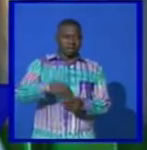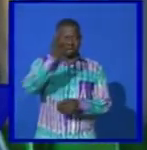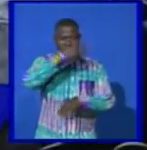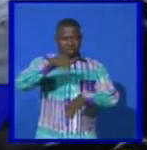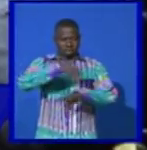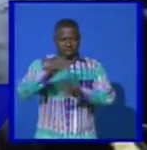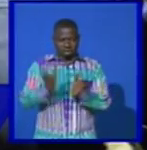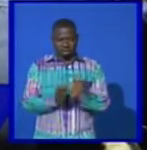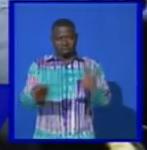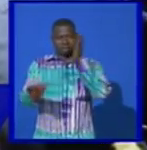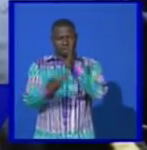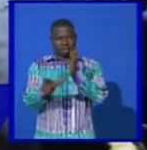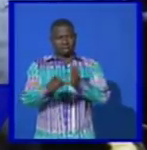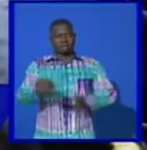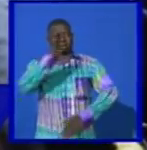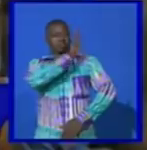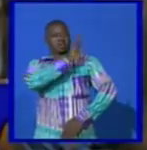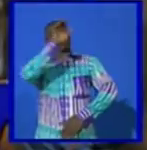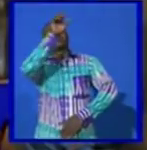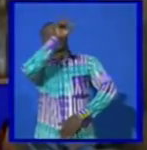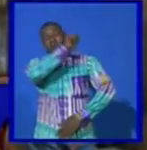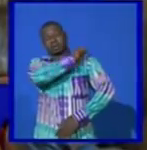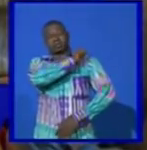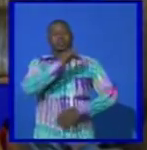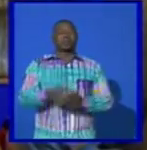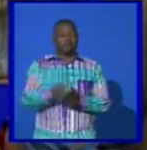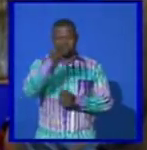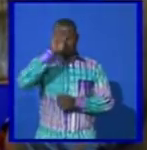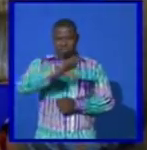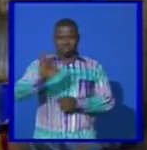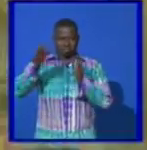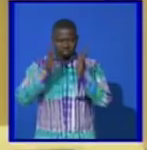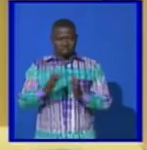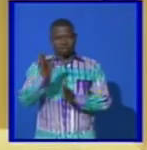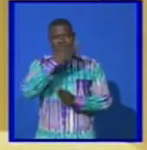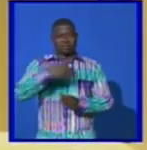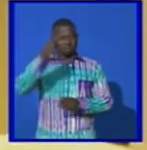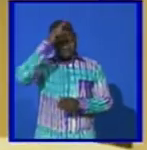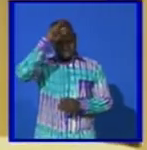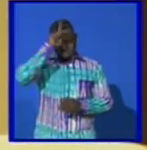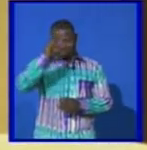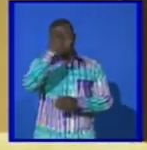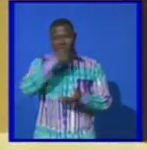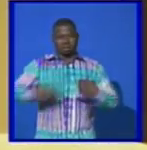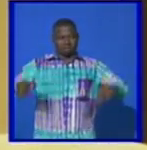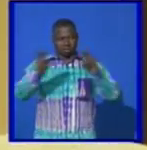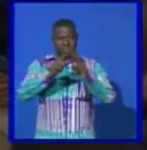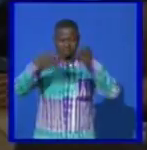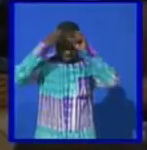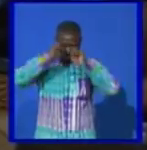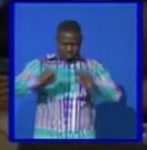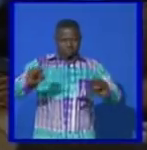nomme Belem Abdoulaye. Rokma Christian Kabore a également rencontré le président de la commission de la